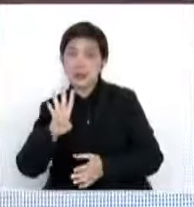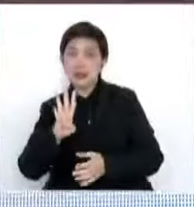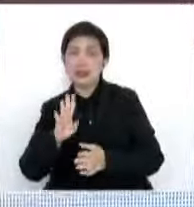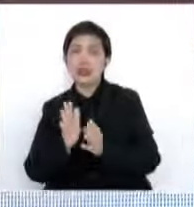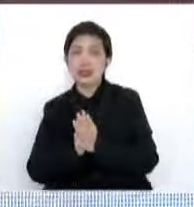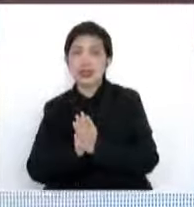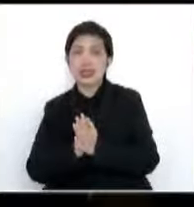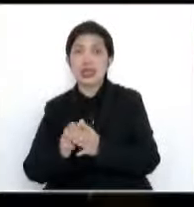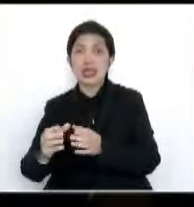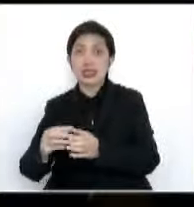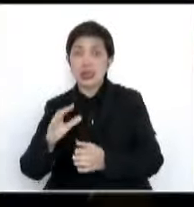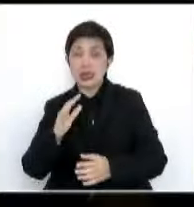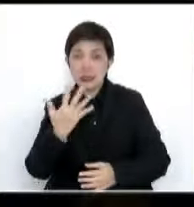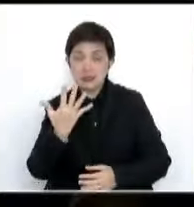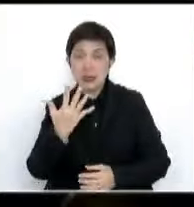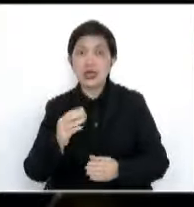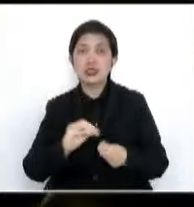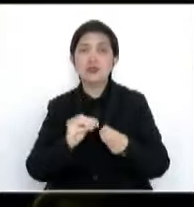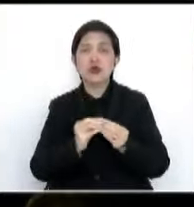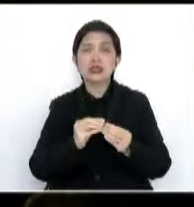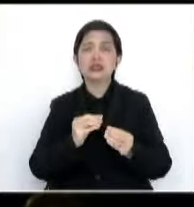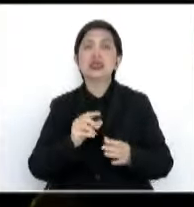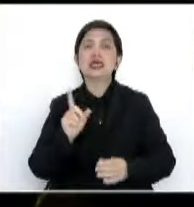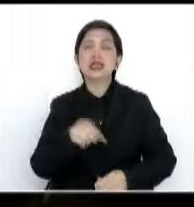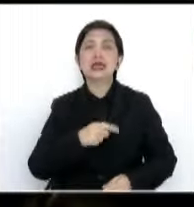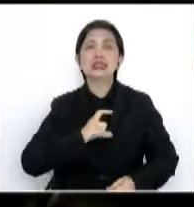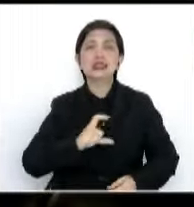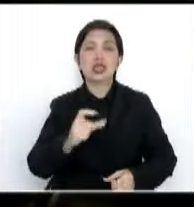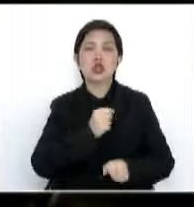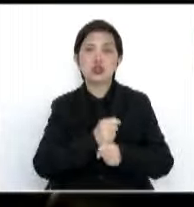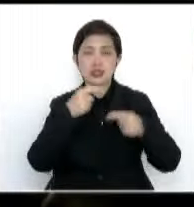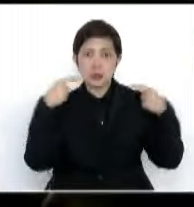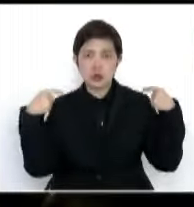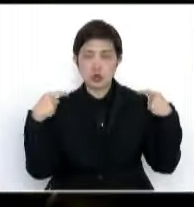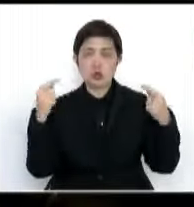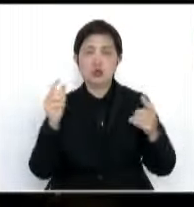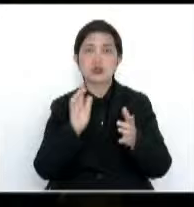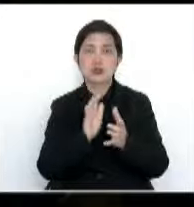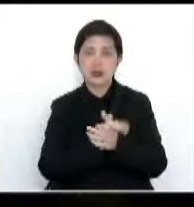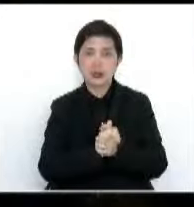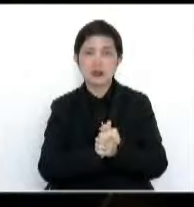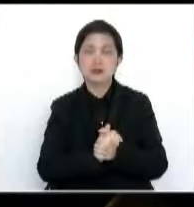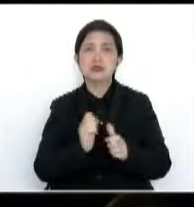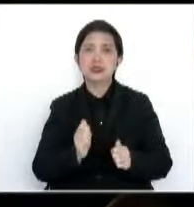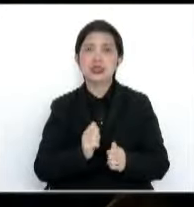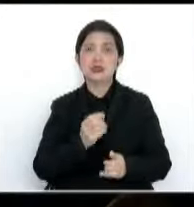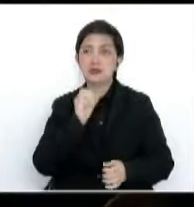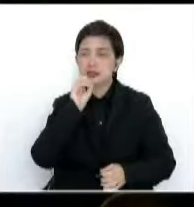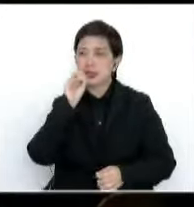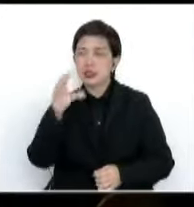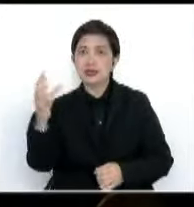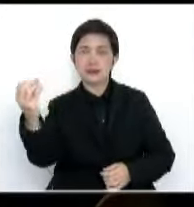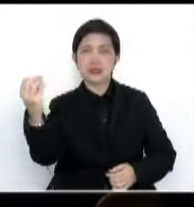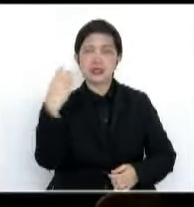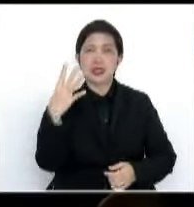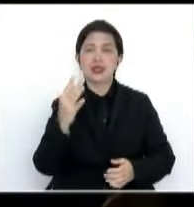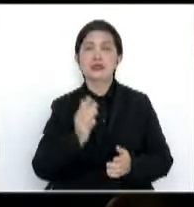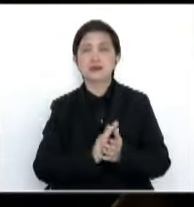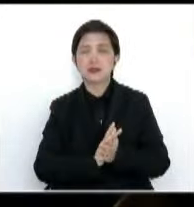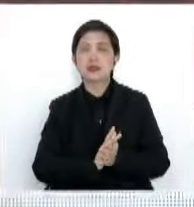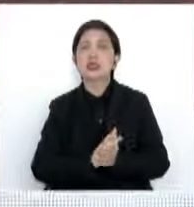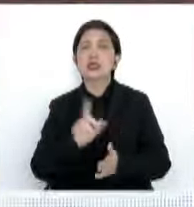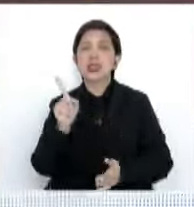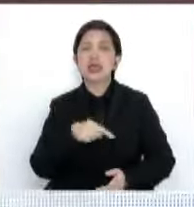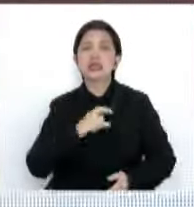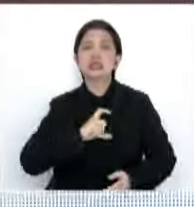gubernur dan untuk jawaban dan tanggapan dapat dilakukan oleh calon Gubernur maupun calon wakil gubernur